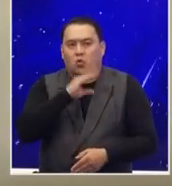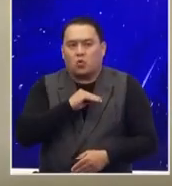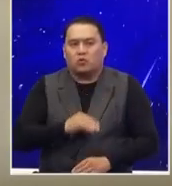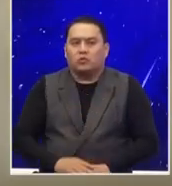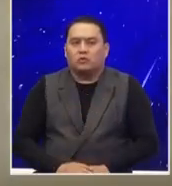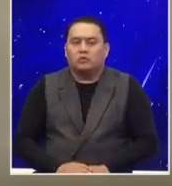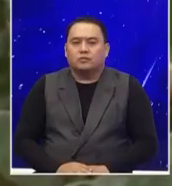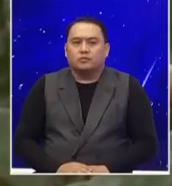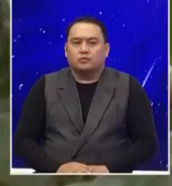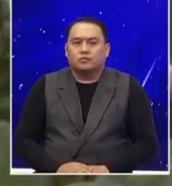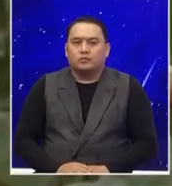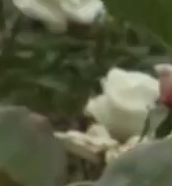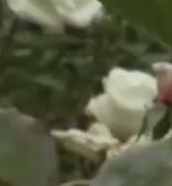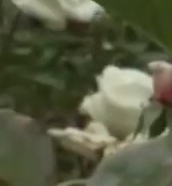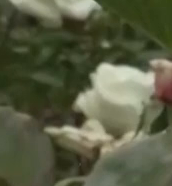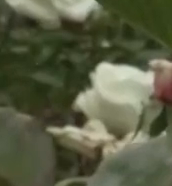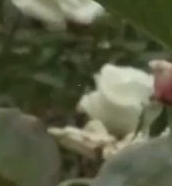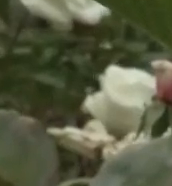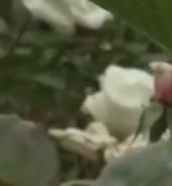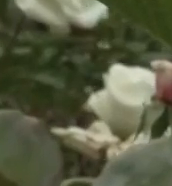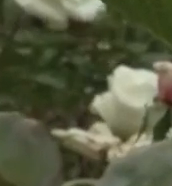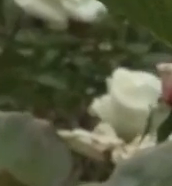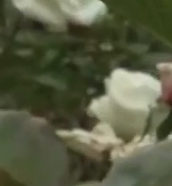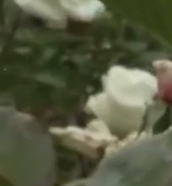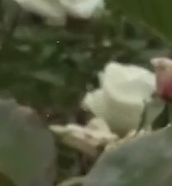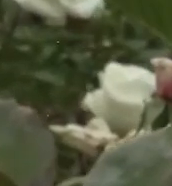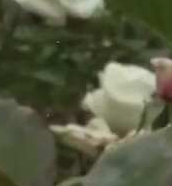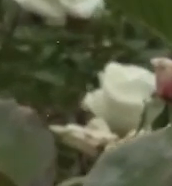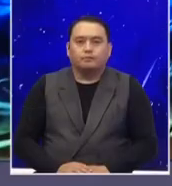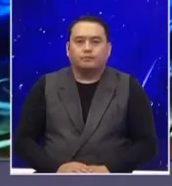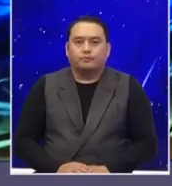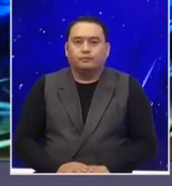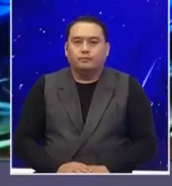он. Аделя Кжаркенова, Ербол Атантелов, телеканал ЖИТСУ.